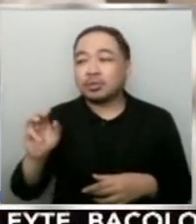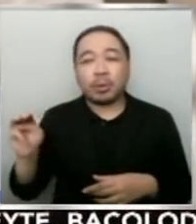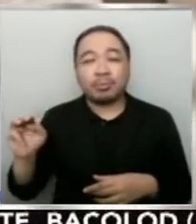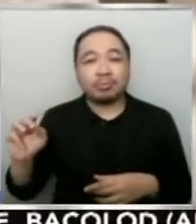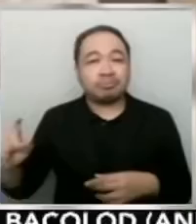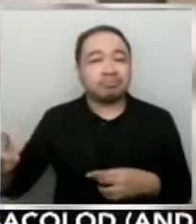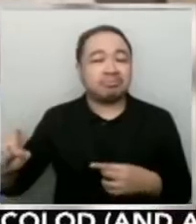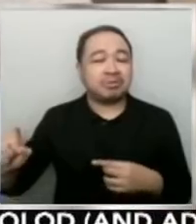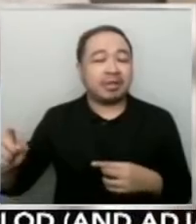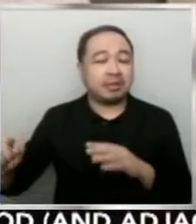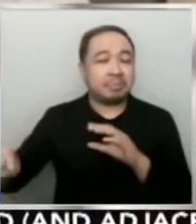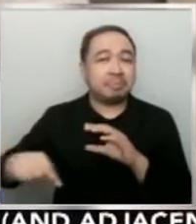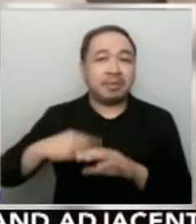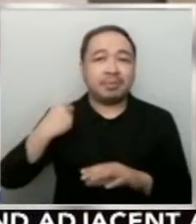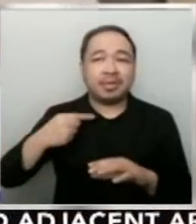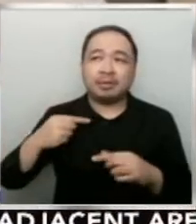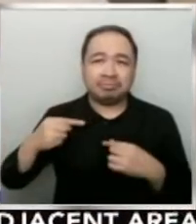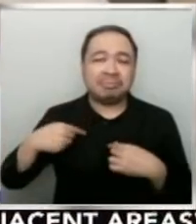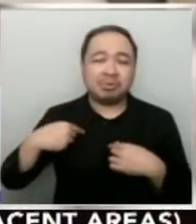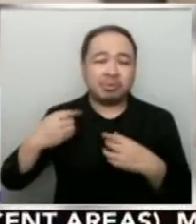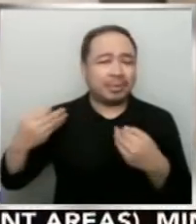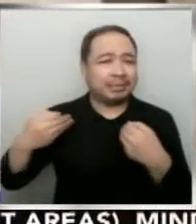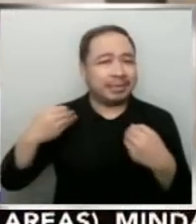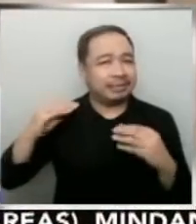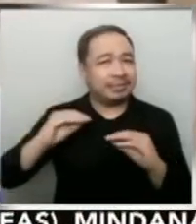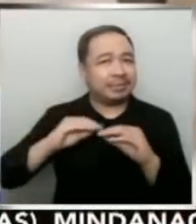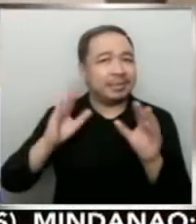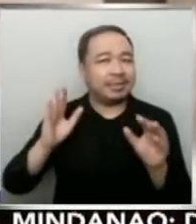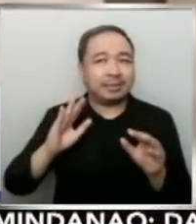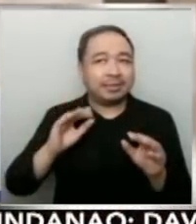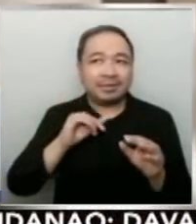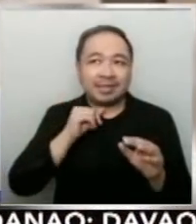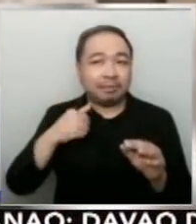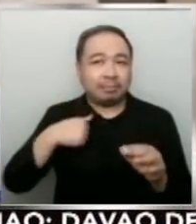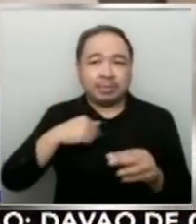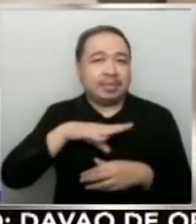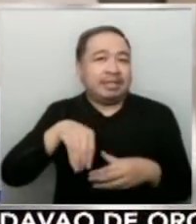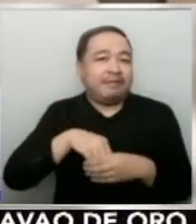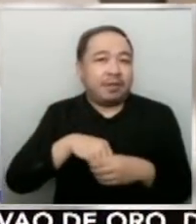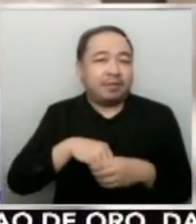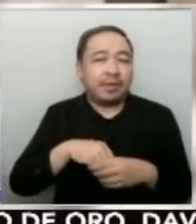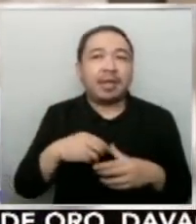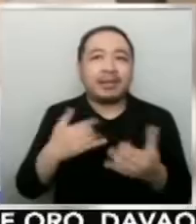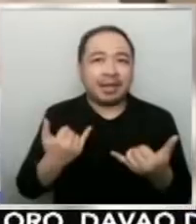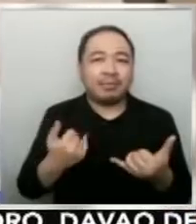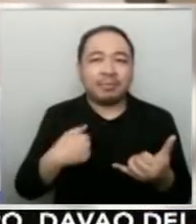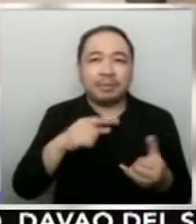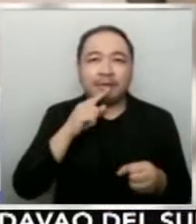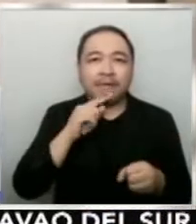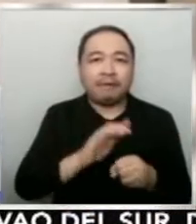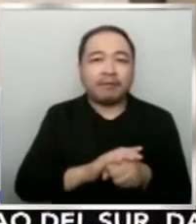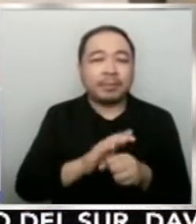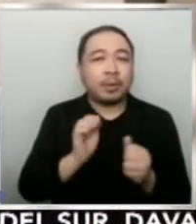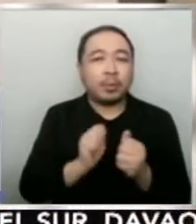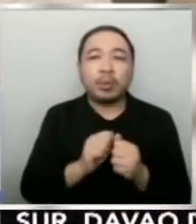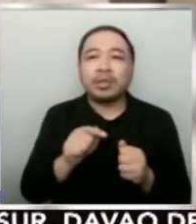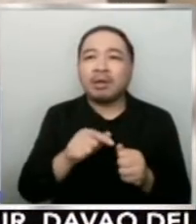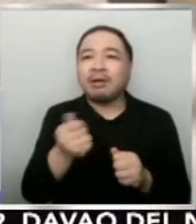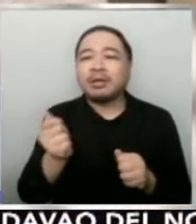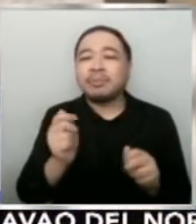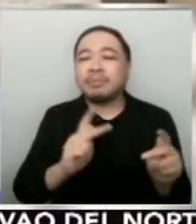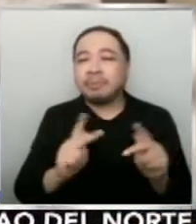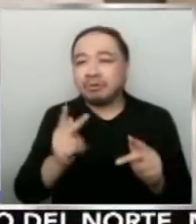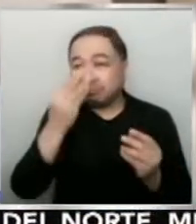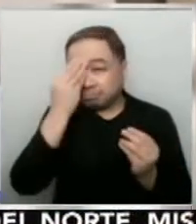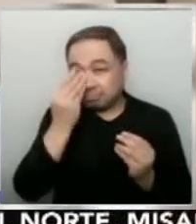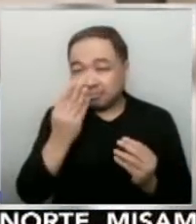that there was nothing to do with me. And I had this confirmed now with reliable sources that are close